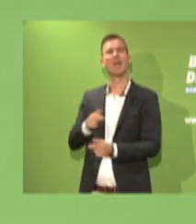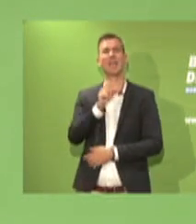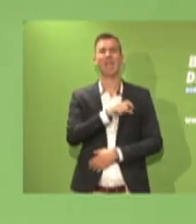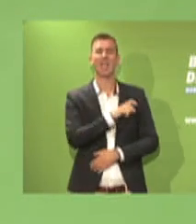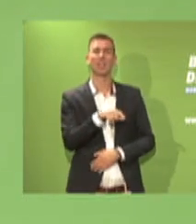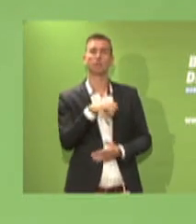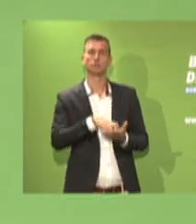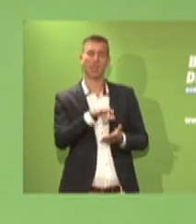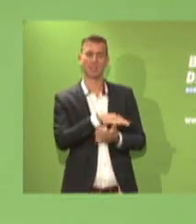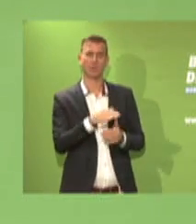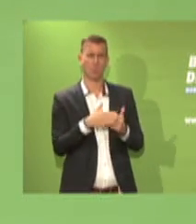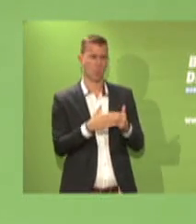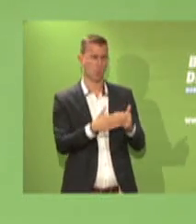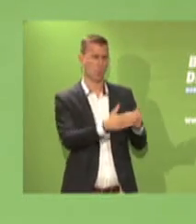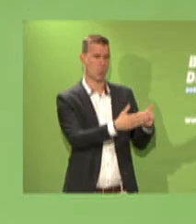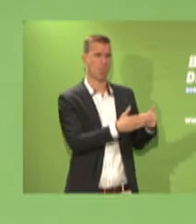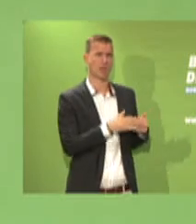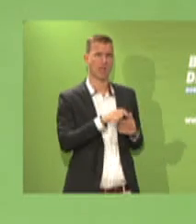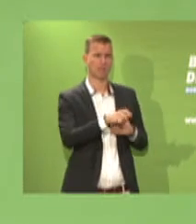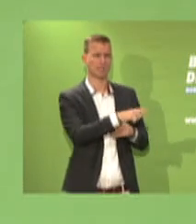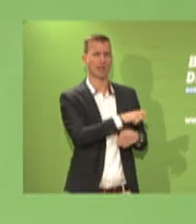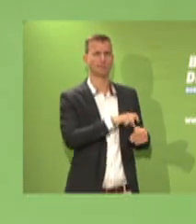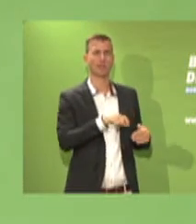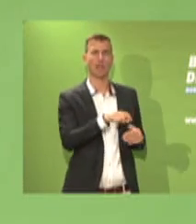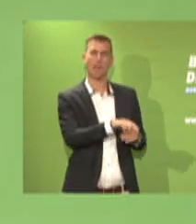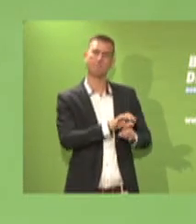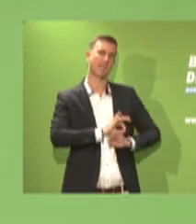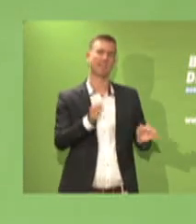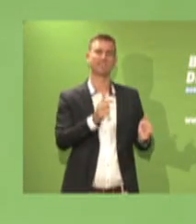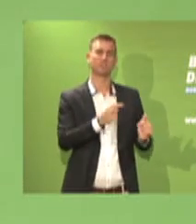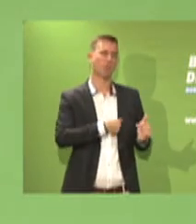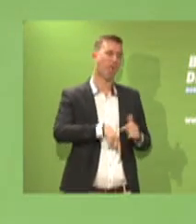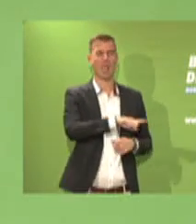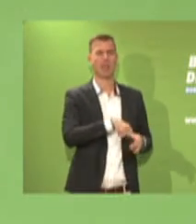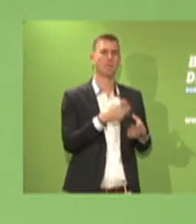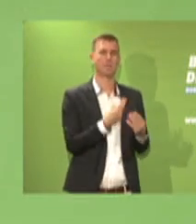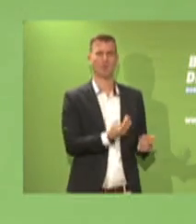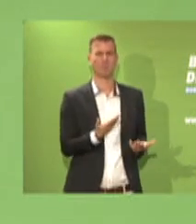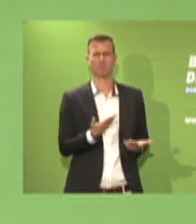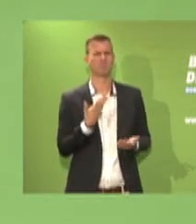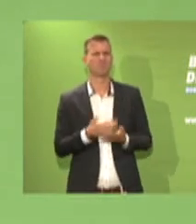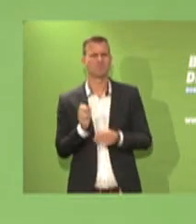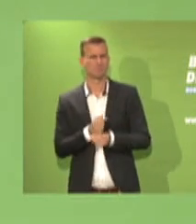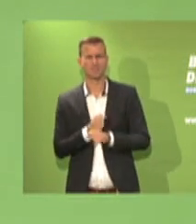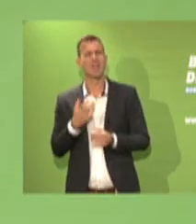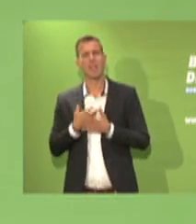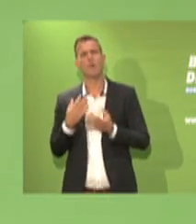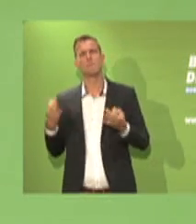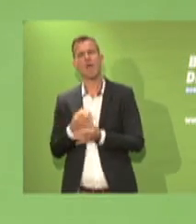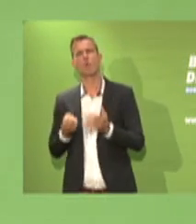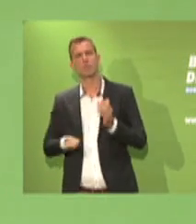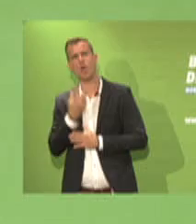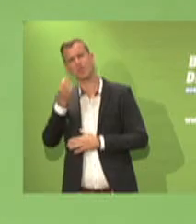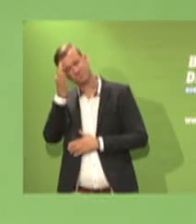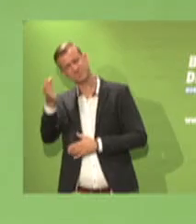an Krankenhaus ist, dann die bessere Versorgung bekommt, damit man überall die bestmögliche Versorgung bekommt. Deswegen brauchen wir solche neuen,